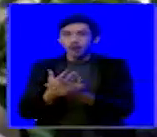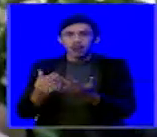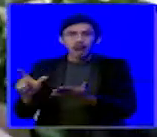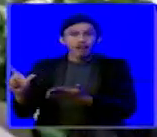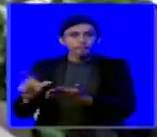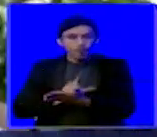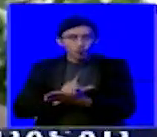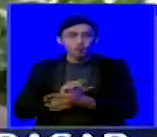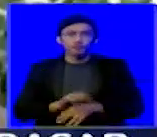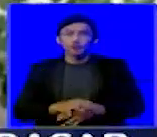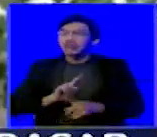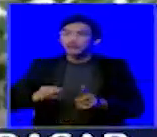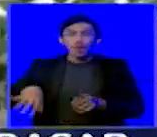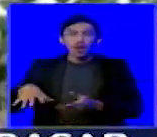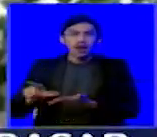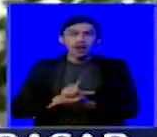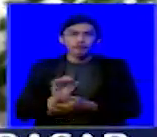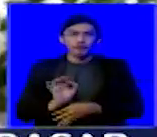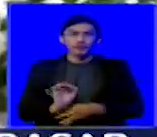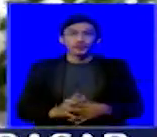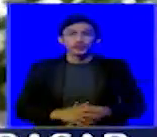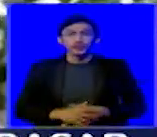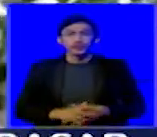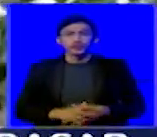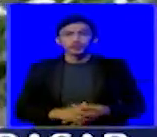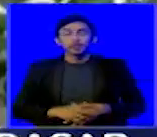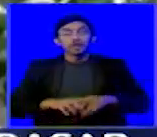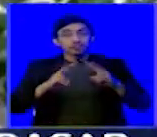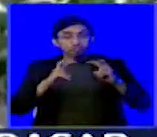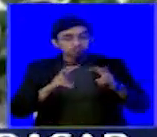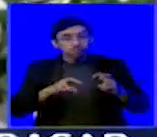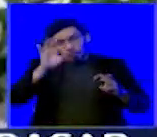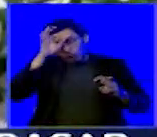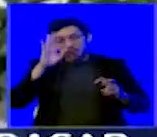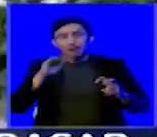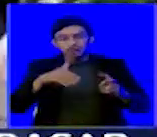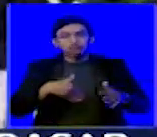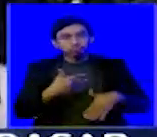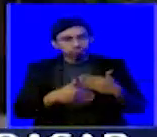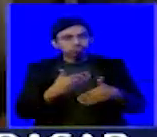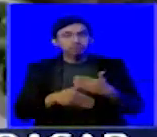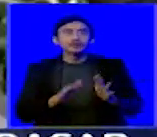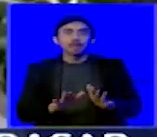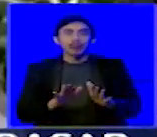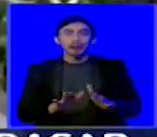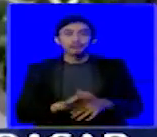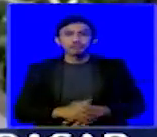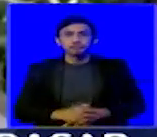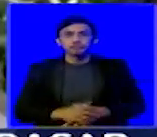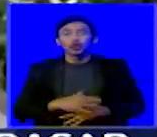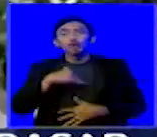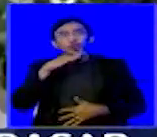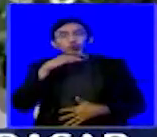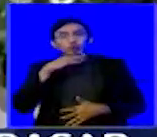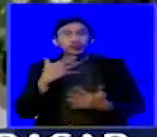Laporan keluarga tidak melapor, tapi tugas kita polisi untuk melakukan tindak lanjut. Tapi bagaimana tindak lanjut? Karena ini kan ada terkait